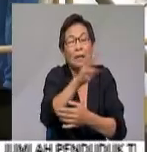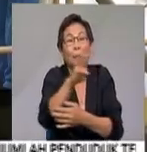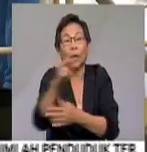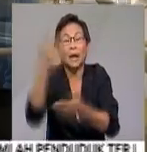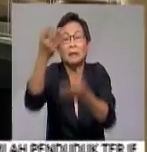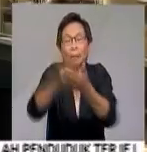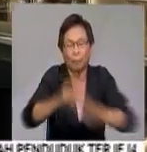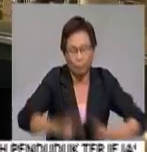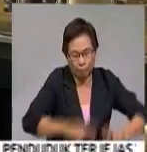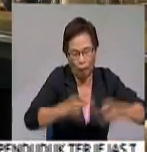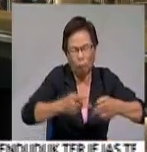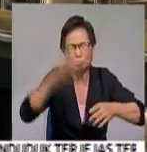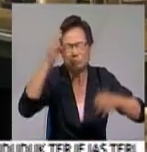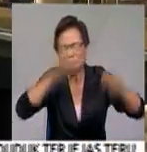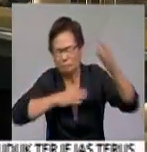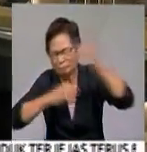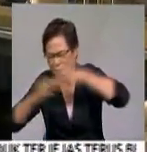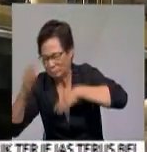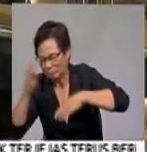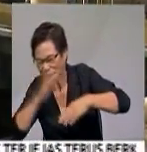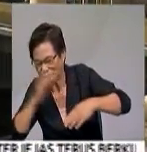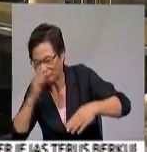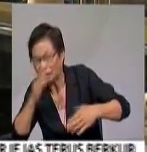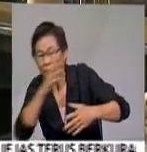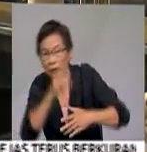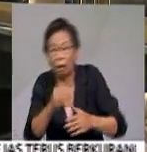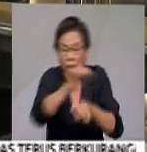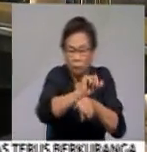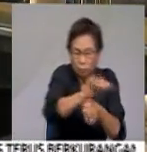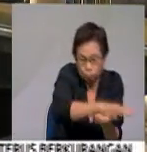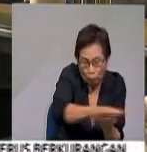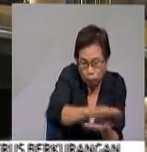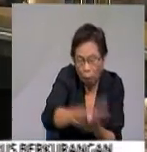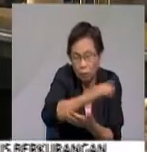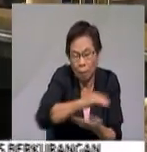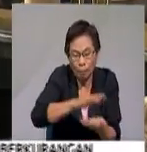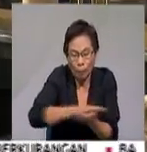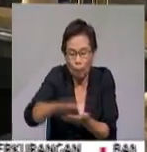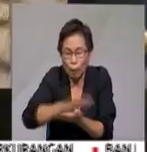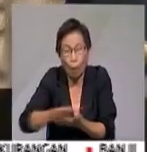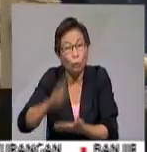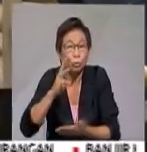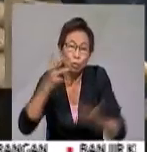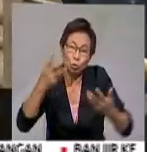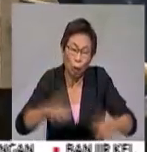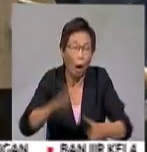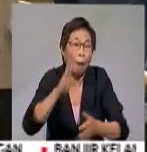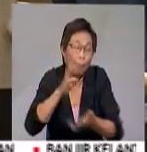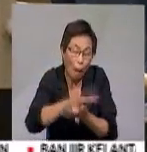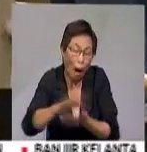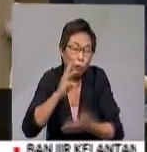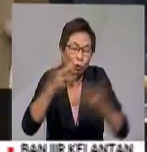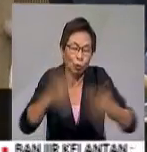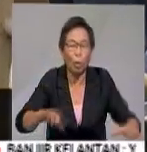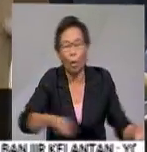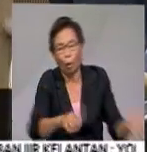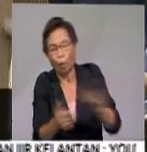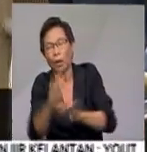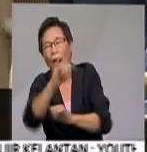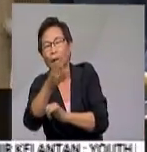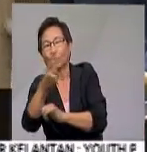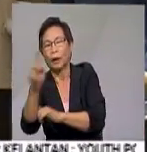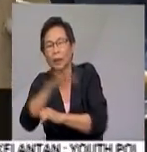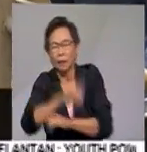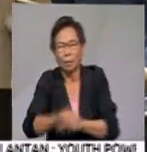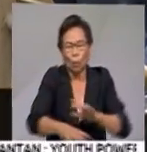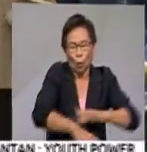sehingga menyebabkan pencemaran bau. Namun, kerja pembersihan dan rawatan air telah dijalankan oleh pihak IWK termasuk